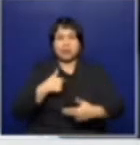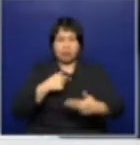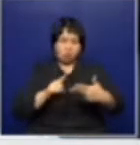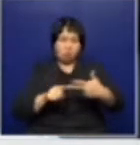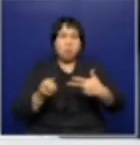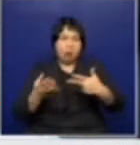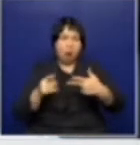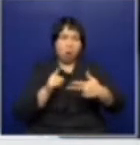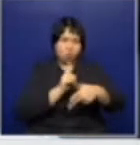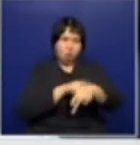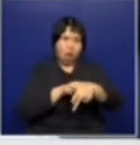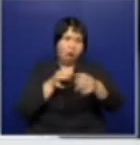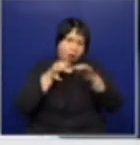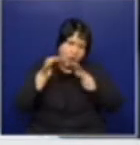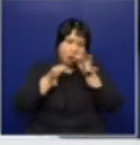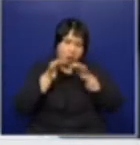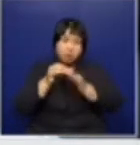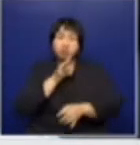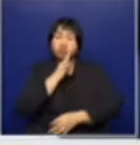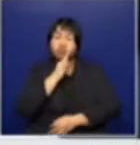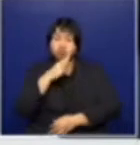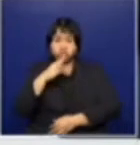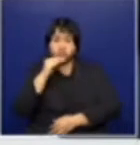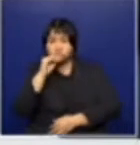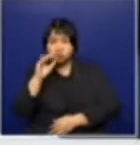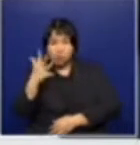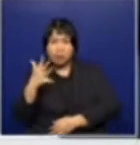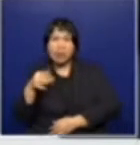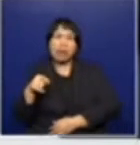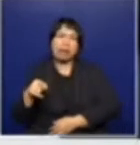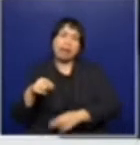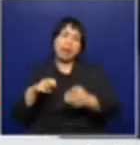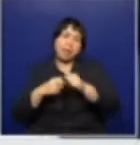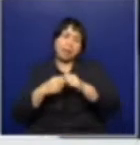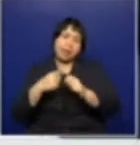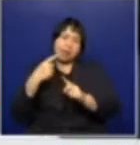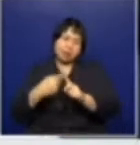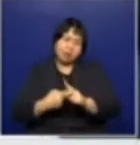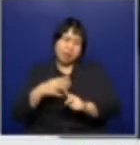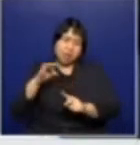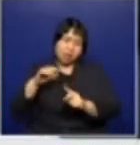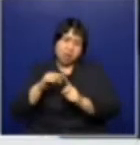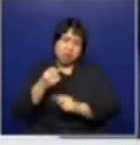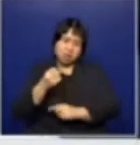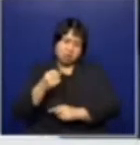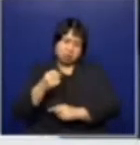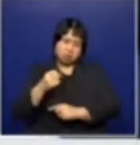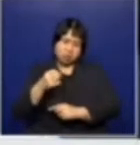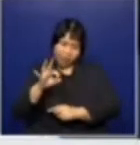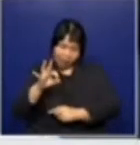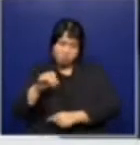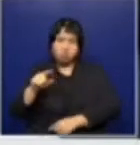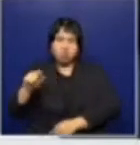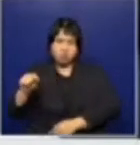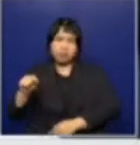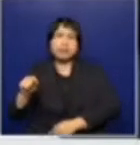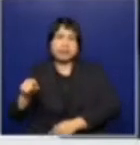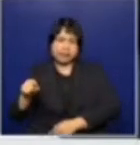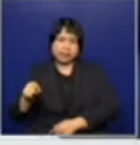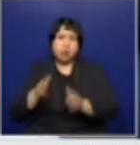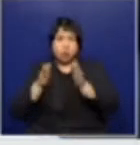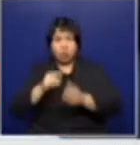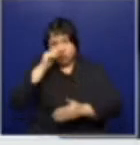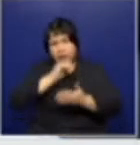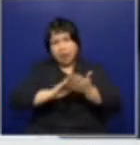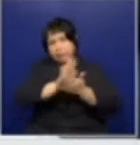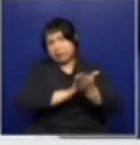หน่อยเพราะถ้าผมไม่พูดนะครับเหตุการณ์ในวันที่19และ20จะเป็นเรื่องที่คนไทยทั้งประเทศ